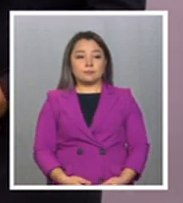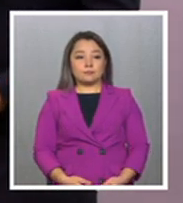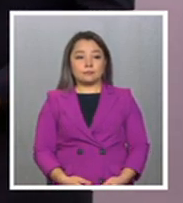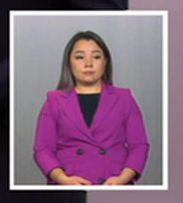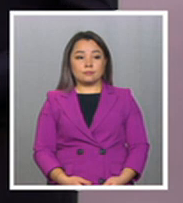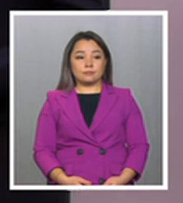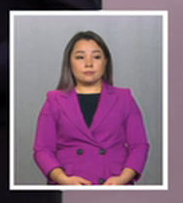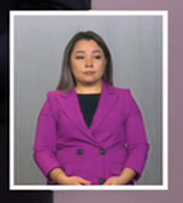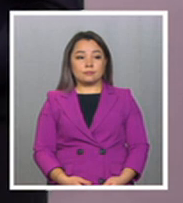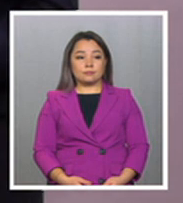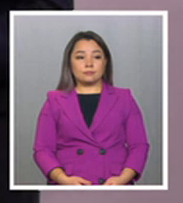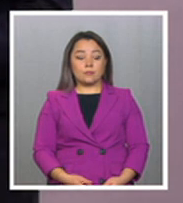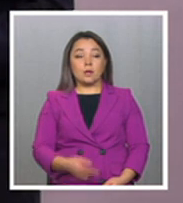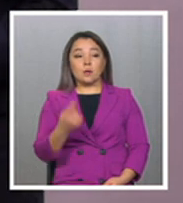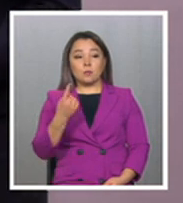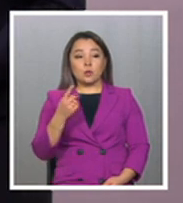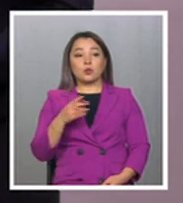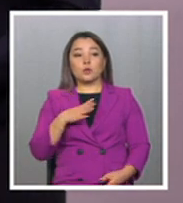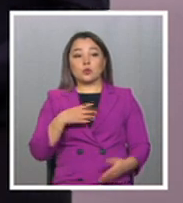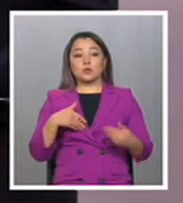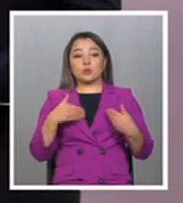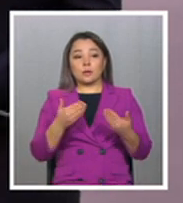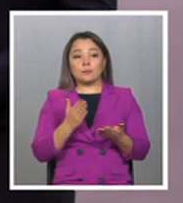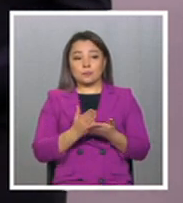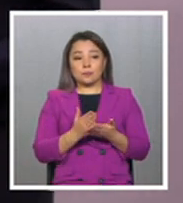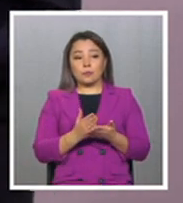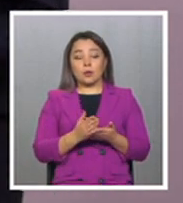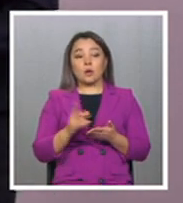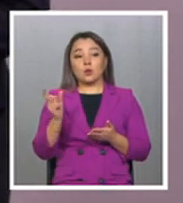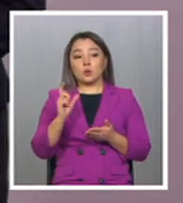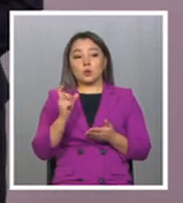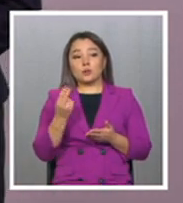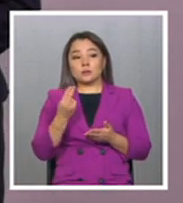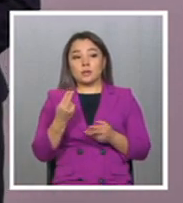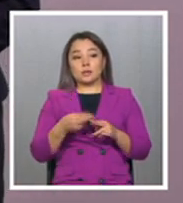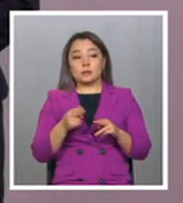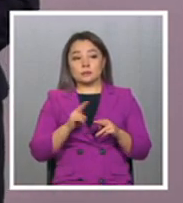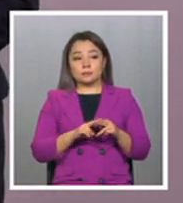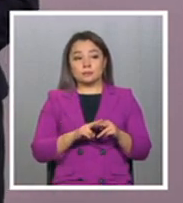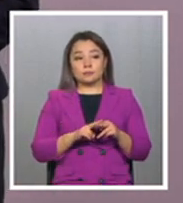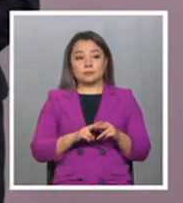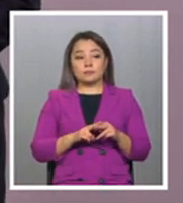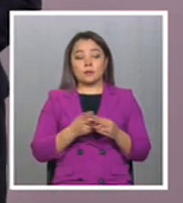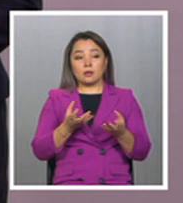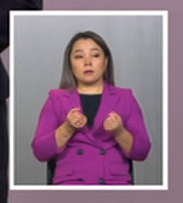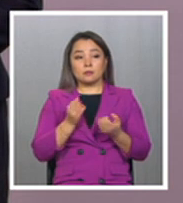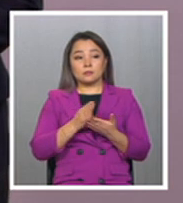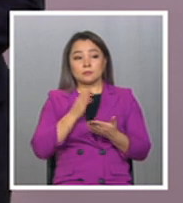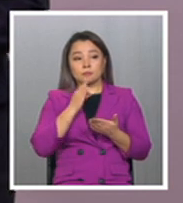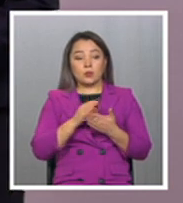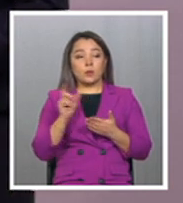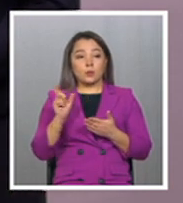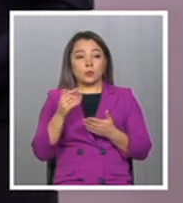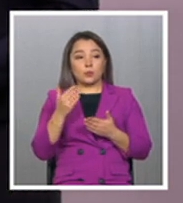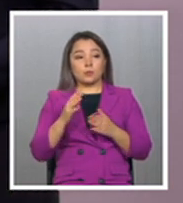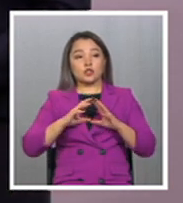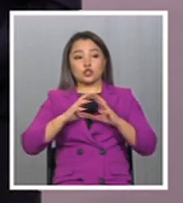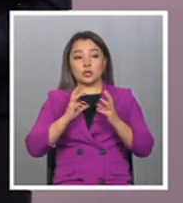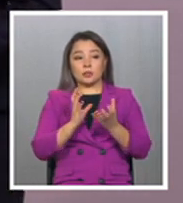аламыз. Бірінші нұсқа көк түсті аламыз. Көк түсті